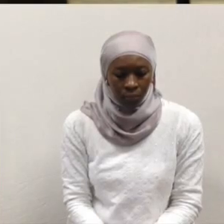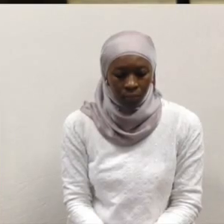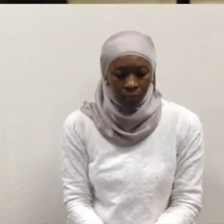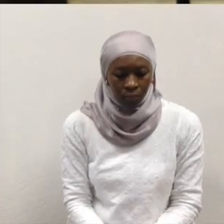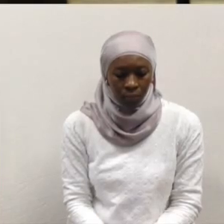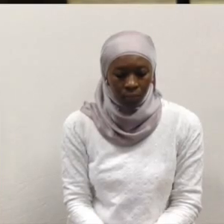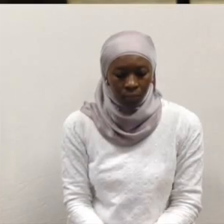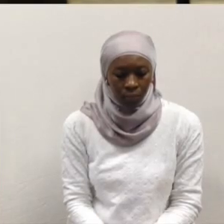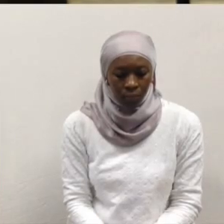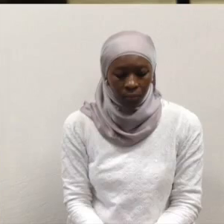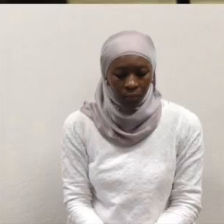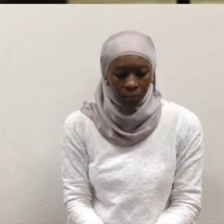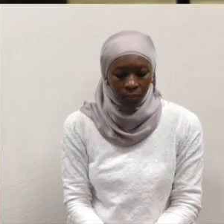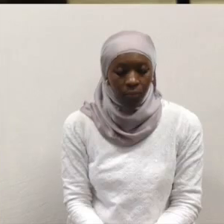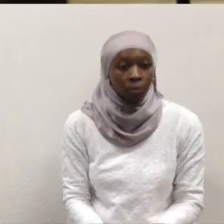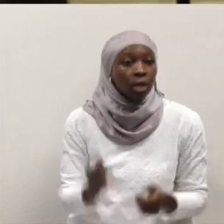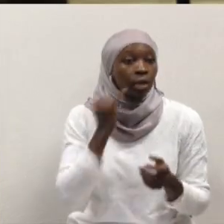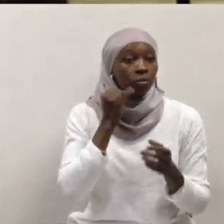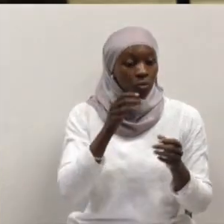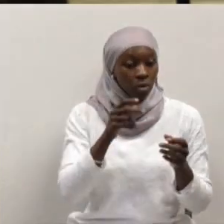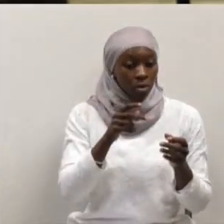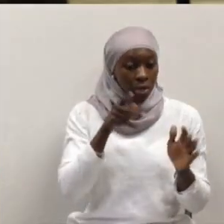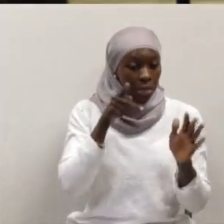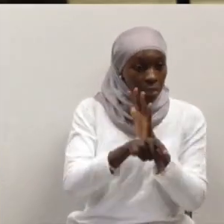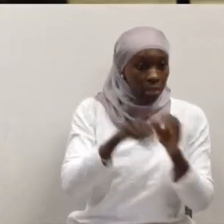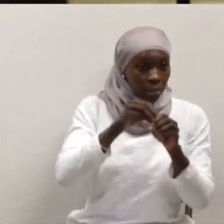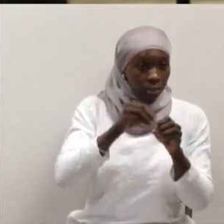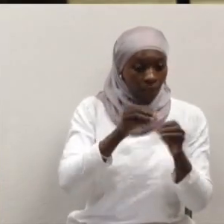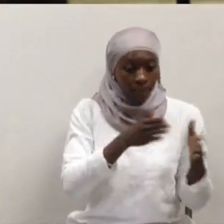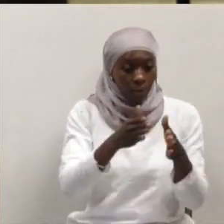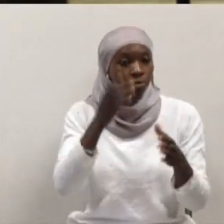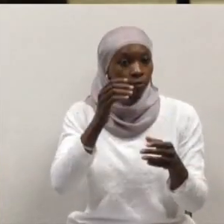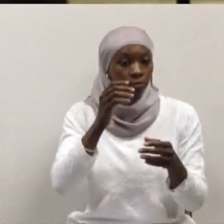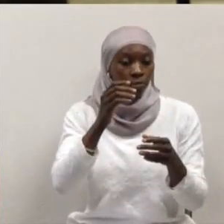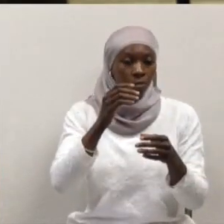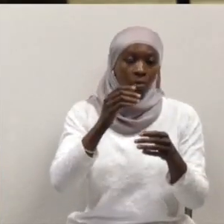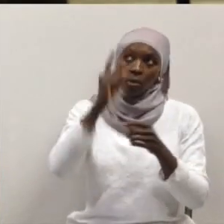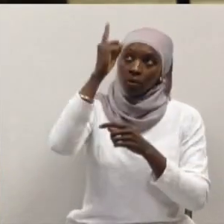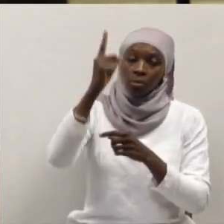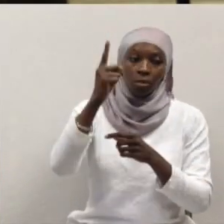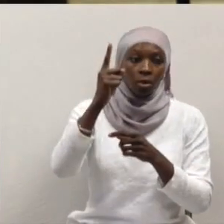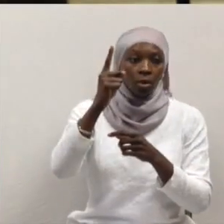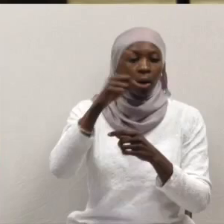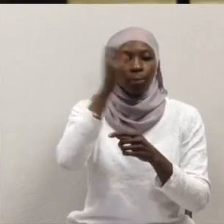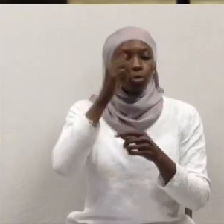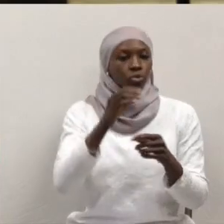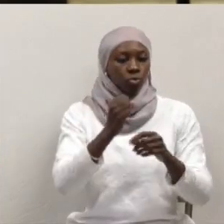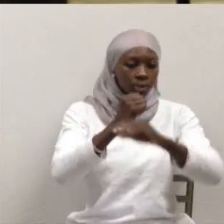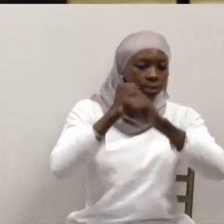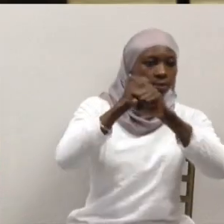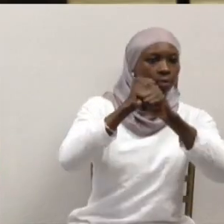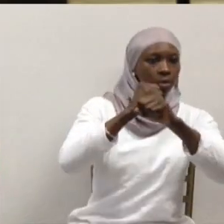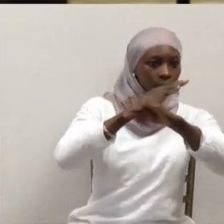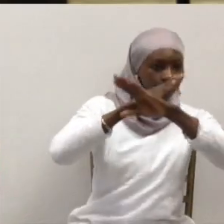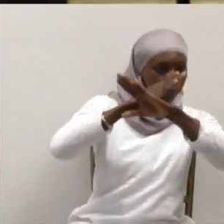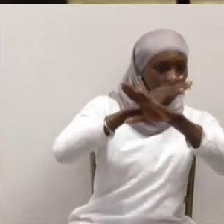خَيْرٌ مِّمَّا يَجْمَعُونَ. If you are killed in the path of Allah, in defense of your nation, your community, and you are killed,